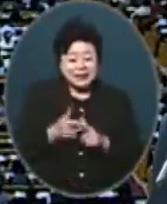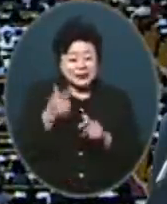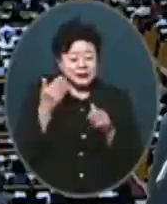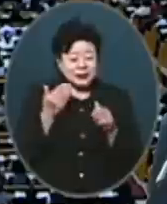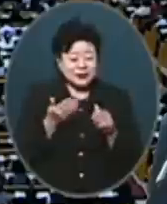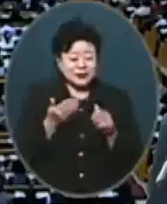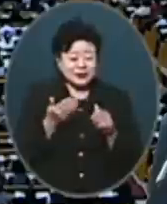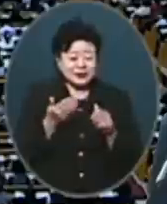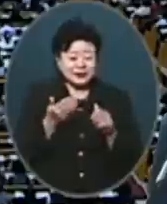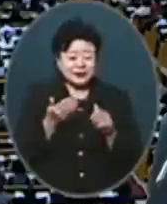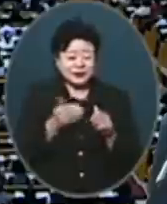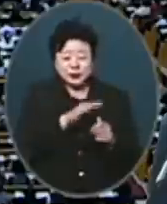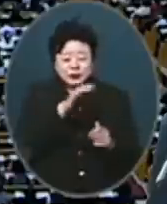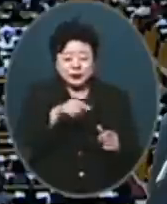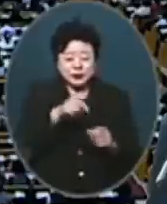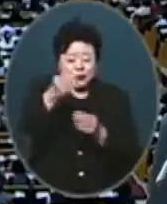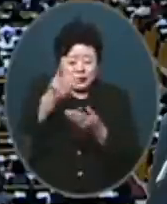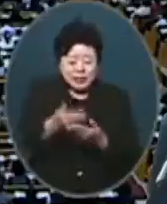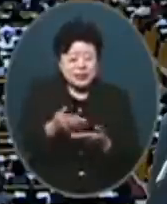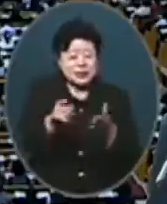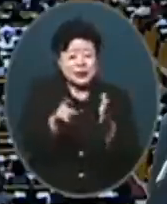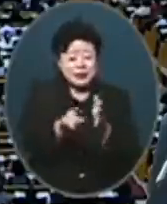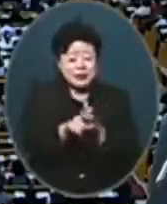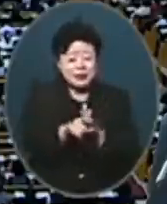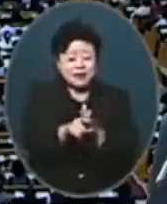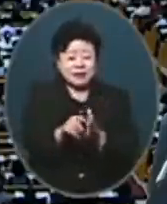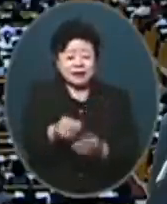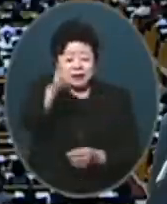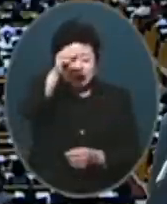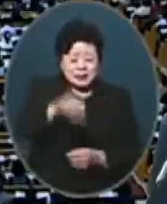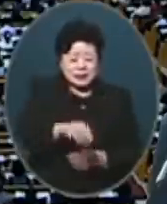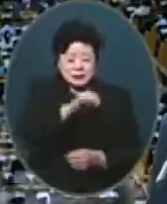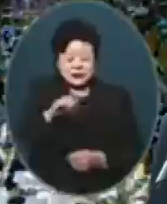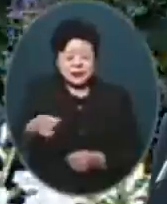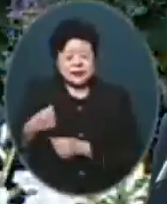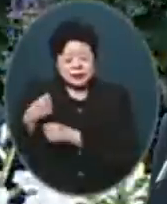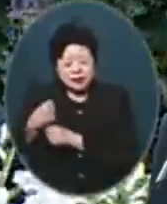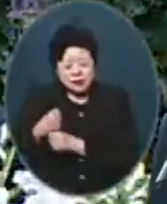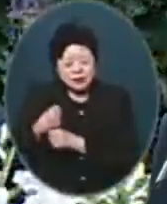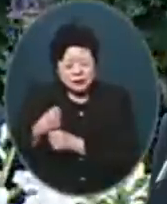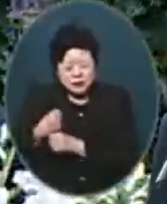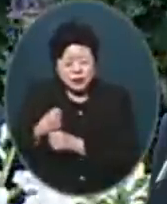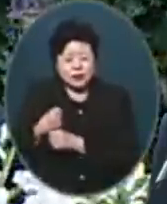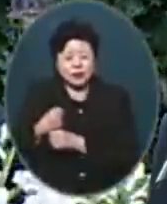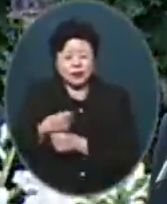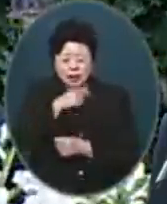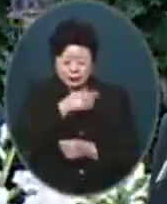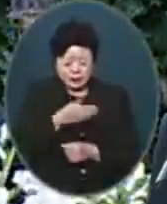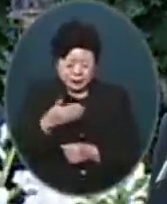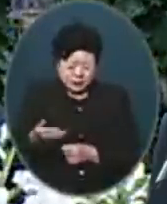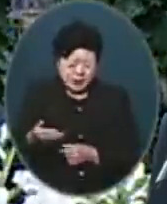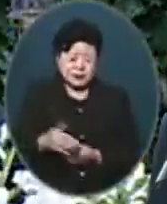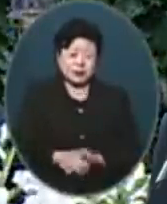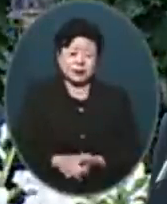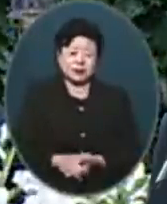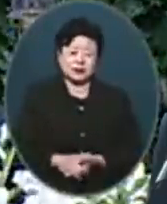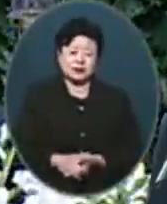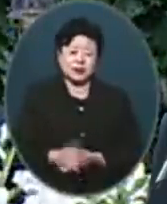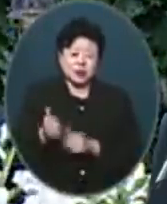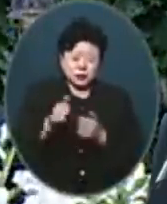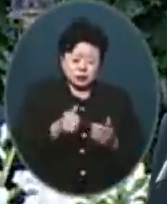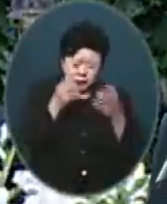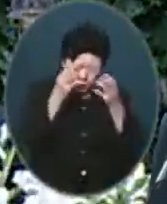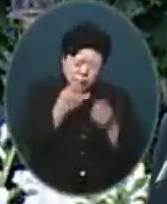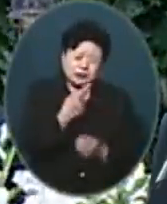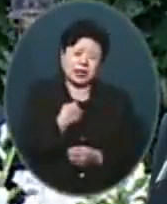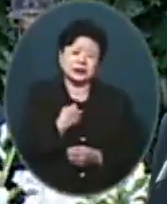예수님께서는 우리를 구원하시기 위해서 십자가를 걸머지시고 피를 흘리시고 죽음의